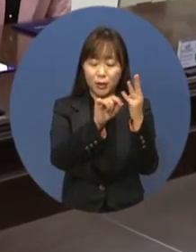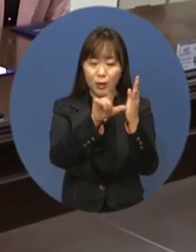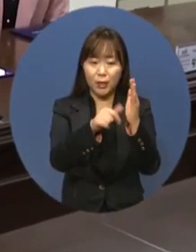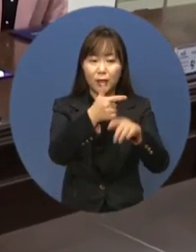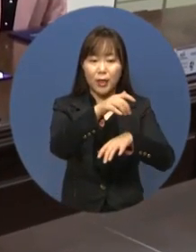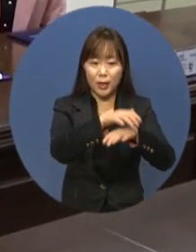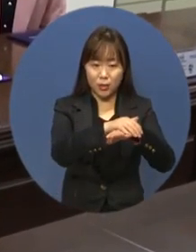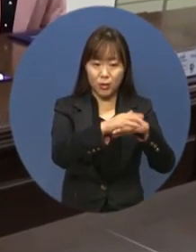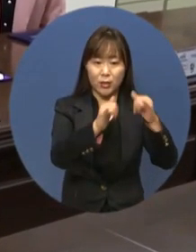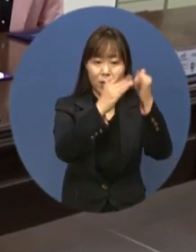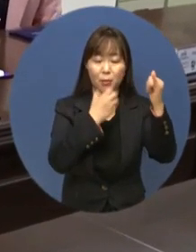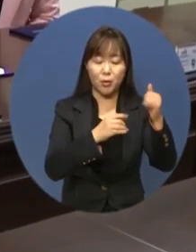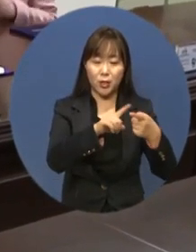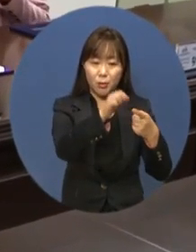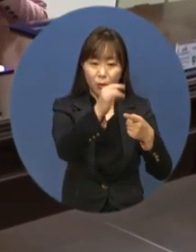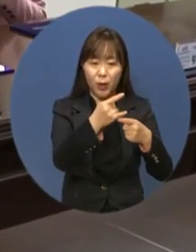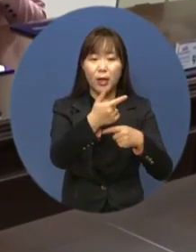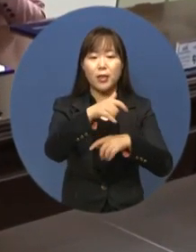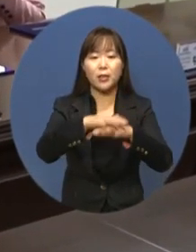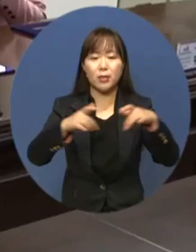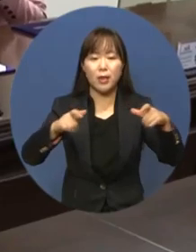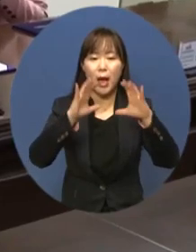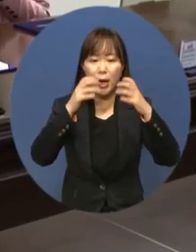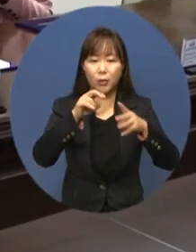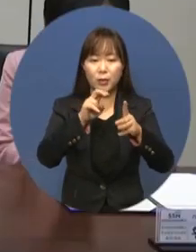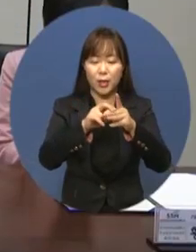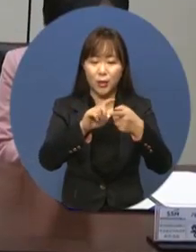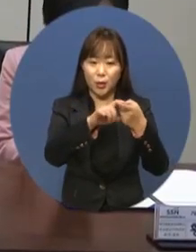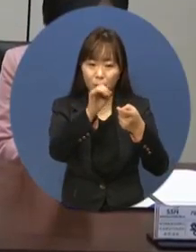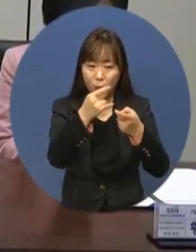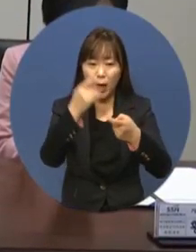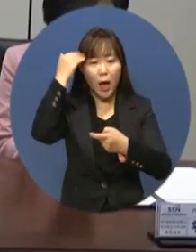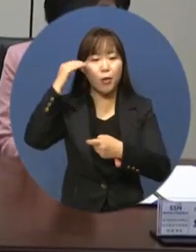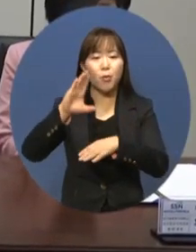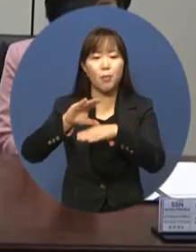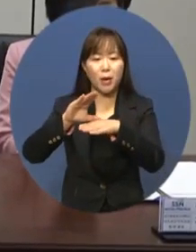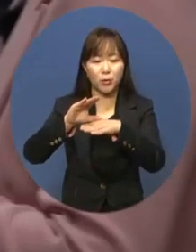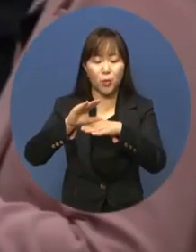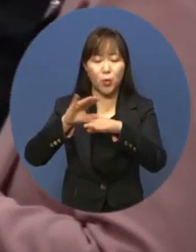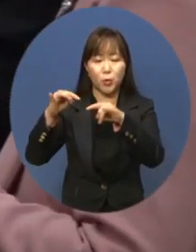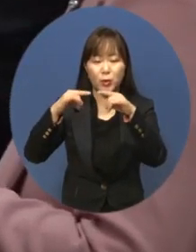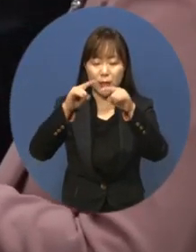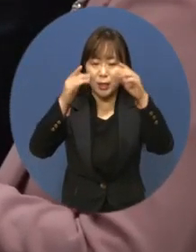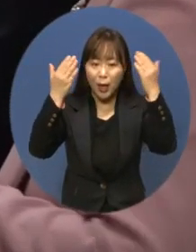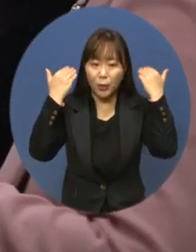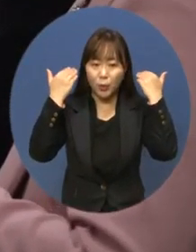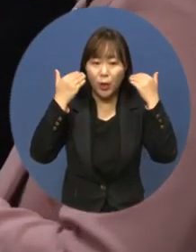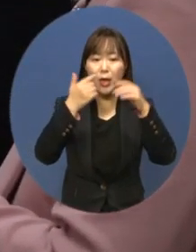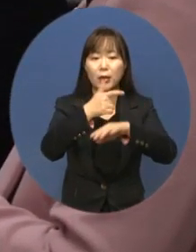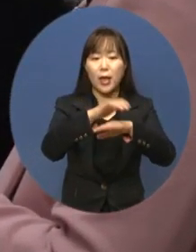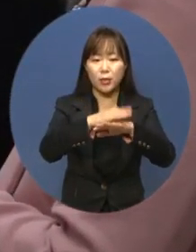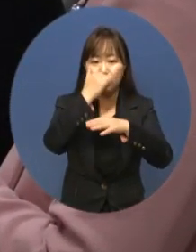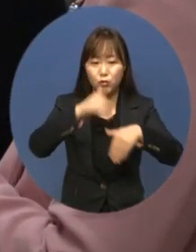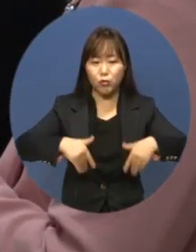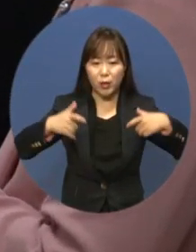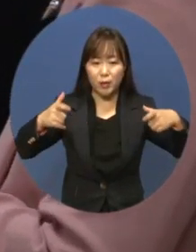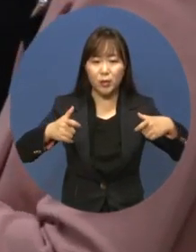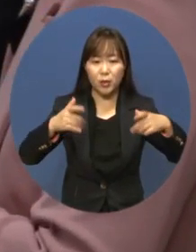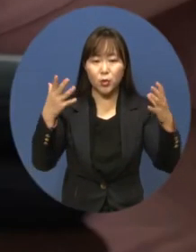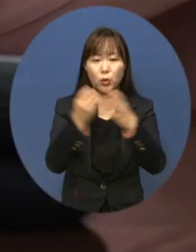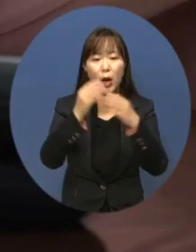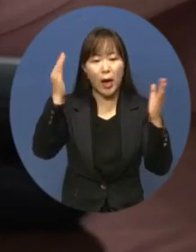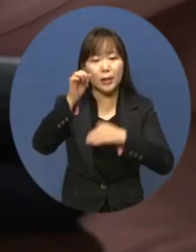사회복지 합의해 대전 지역 아동 센터 협의회 한국 방송통신대학교 대전충남 지어 총학생회와